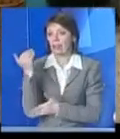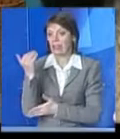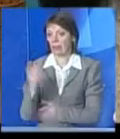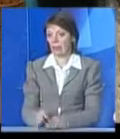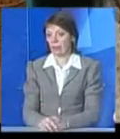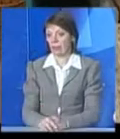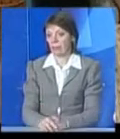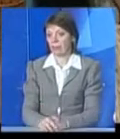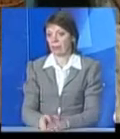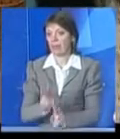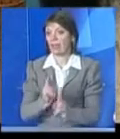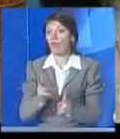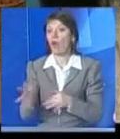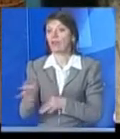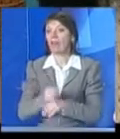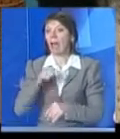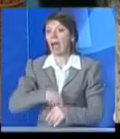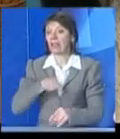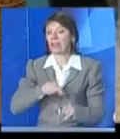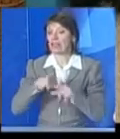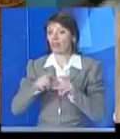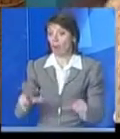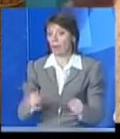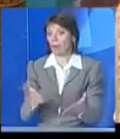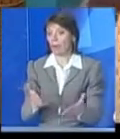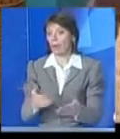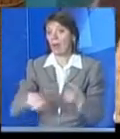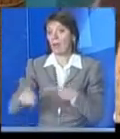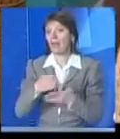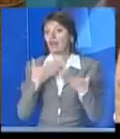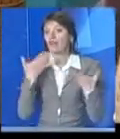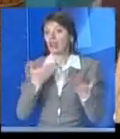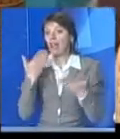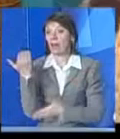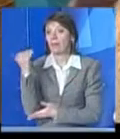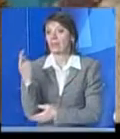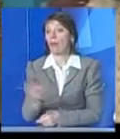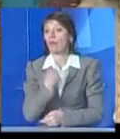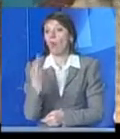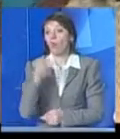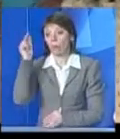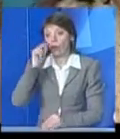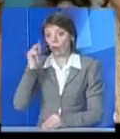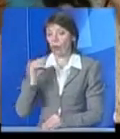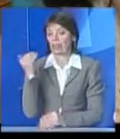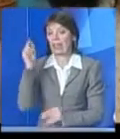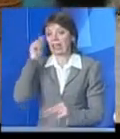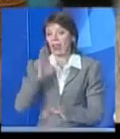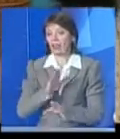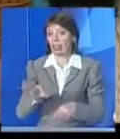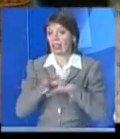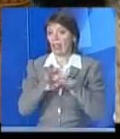хто робить. І коли ми отримуємо характеристики зі школи сьогоднішньої, то ми читаємо, та дитина прогулювала уроки, дитина навчилася, вела себе